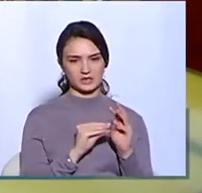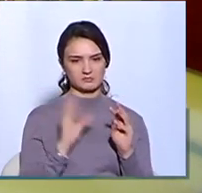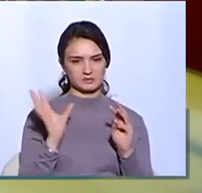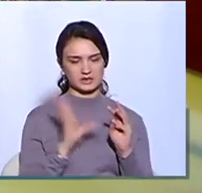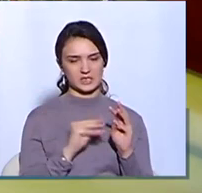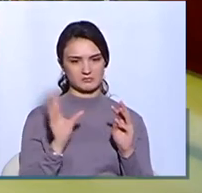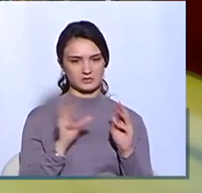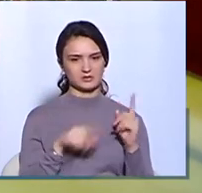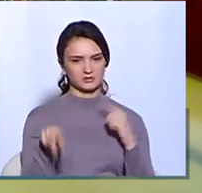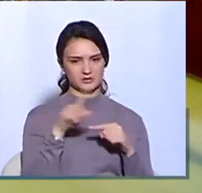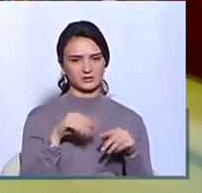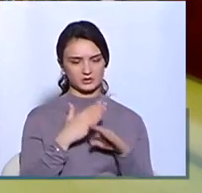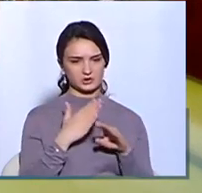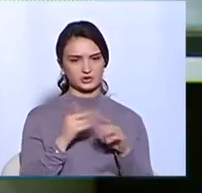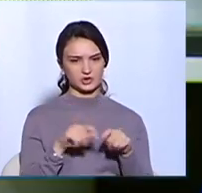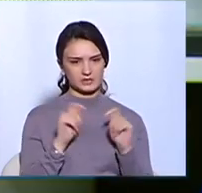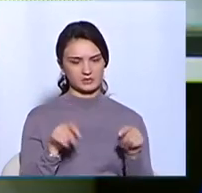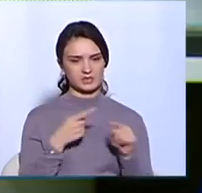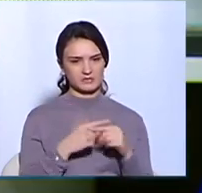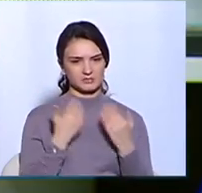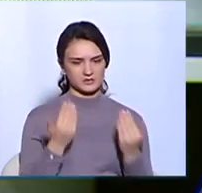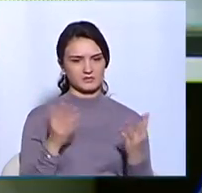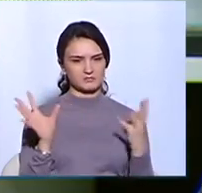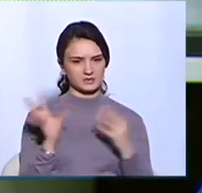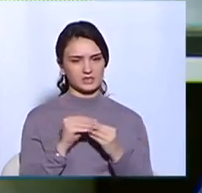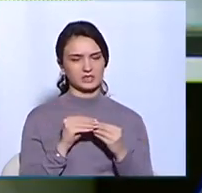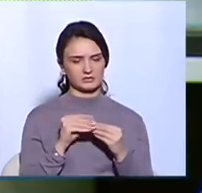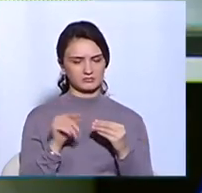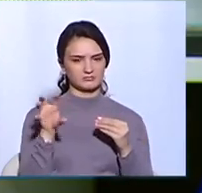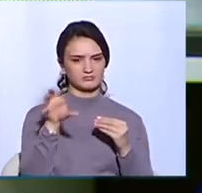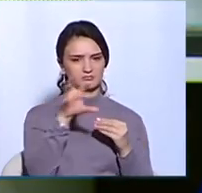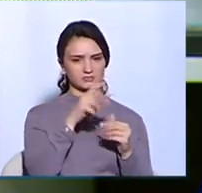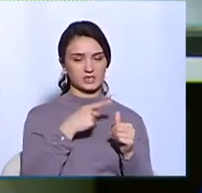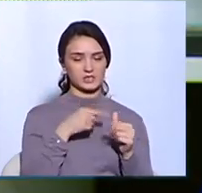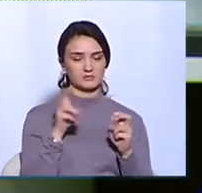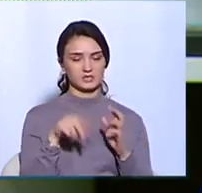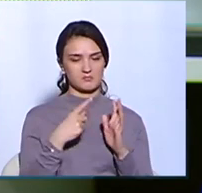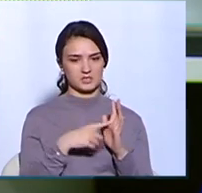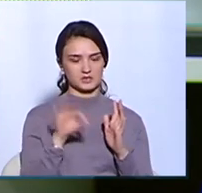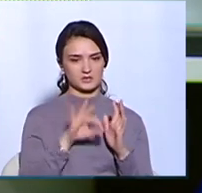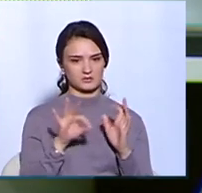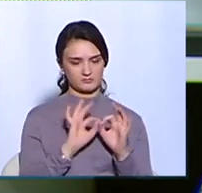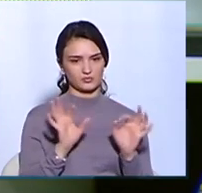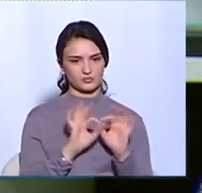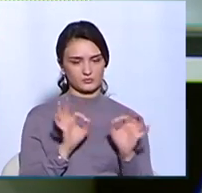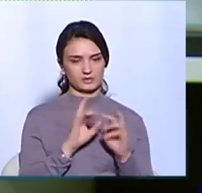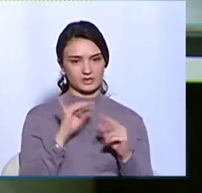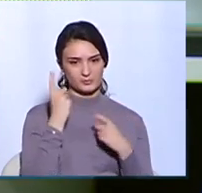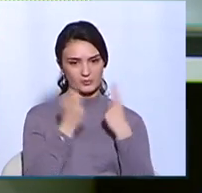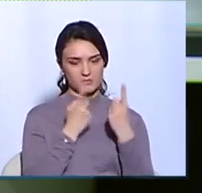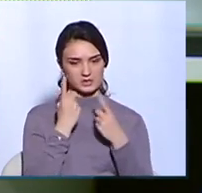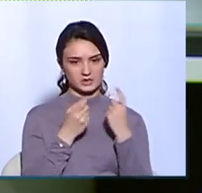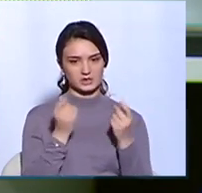მთელი ასოციაციები არის შექმნილი ამისთვის, მთელი ინსტიტუტები, რომლებიც ამ საკითხზე მუშაობენ და